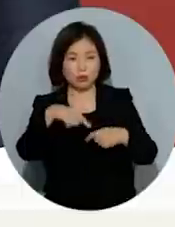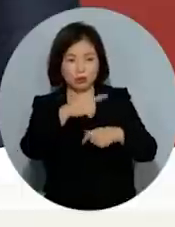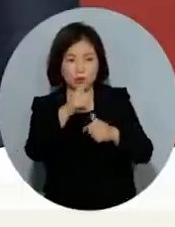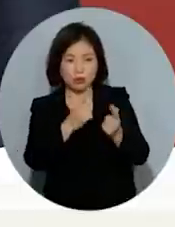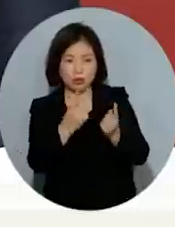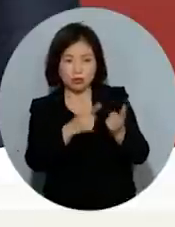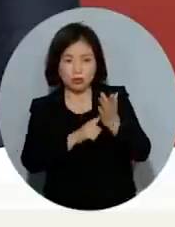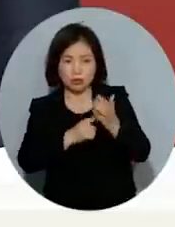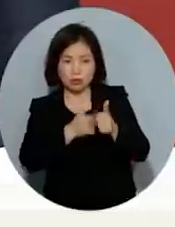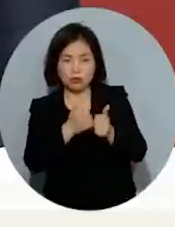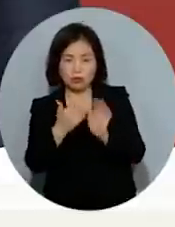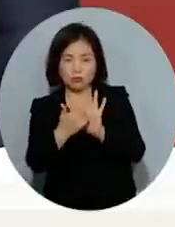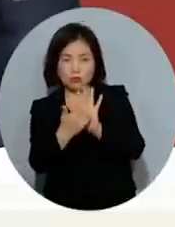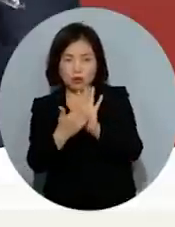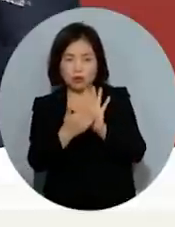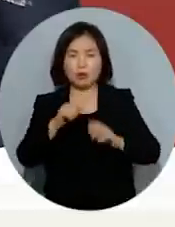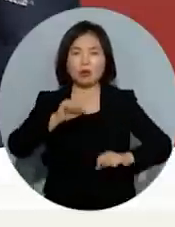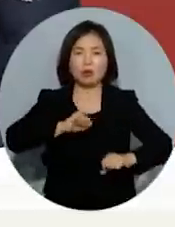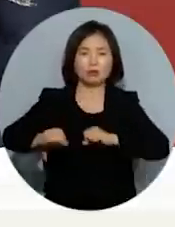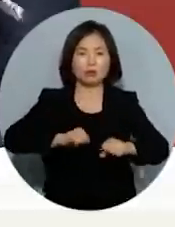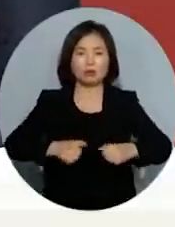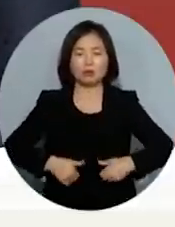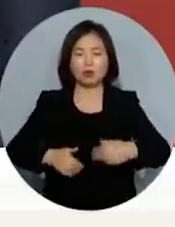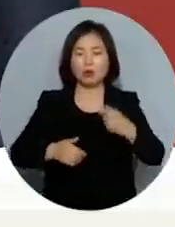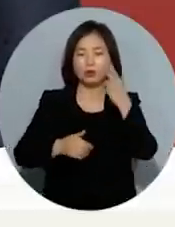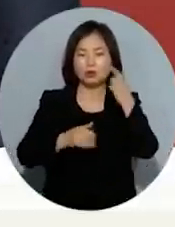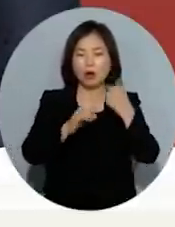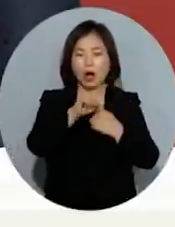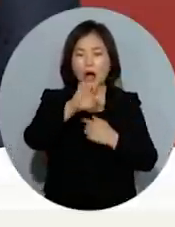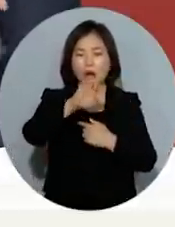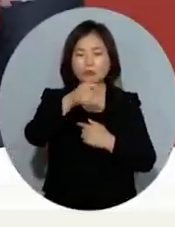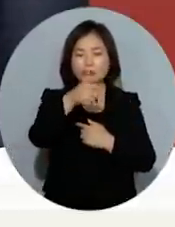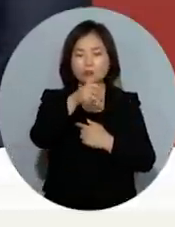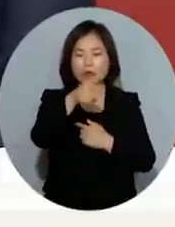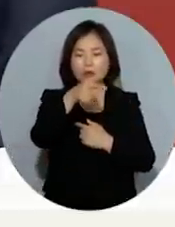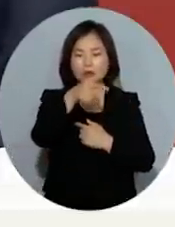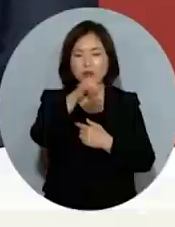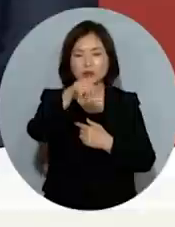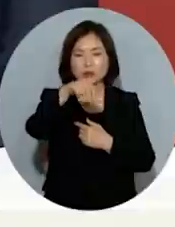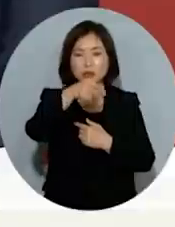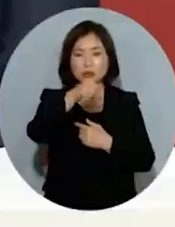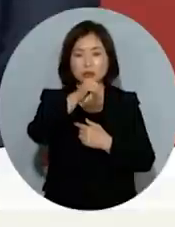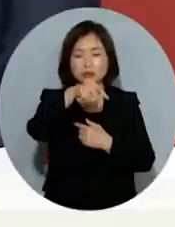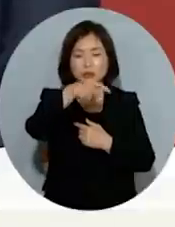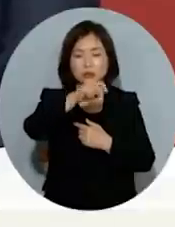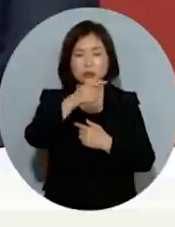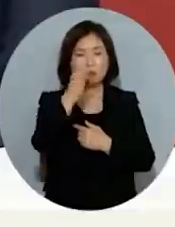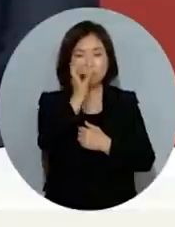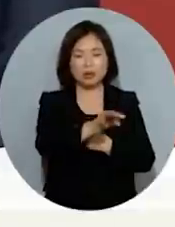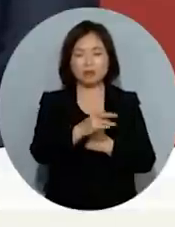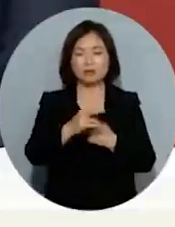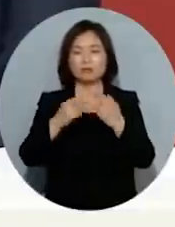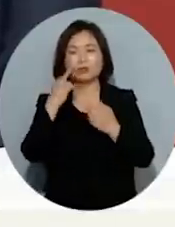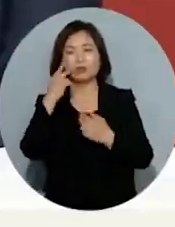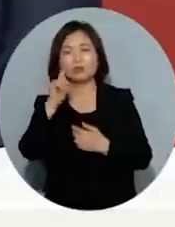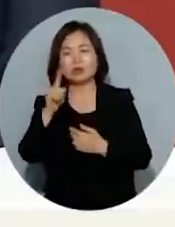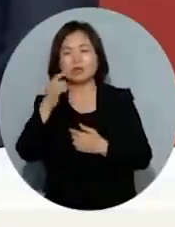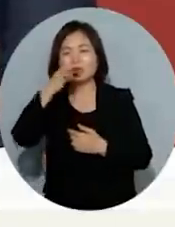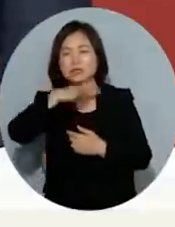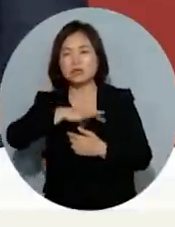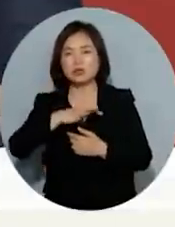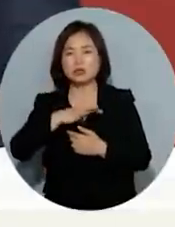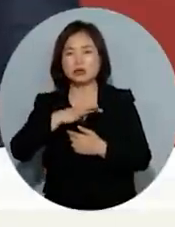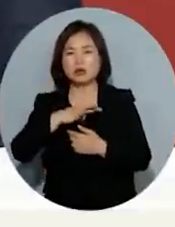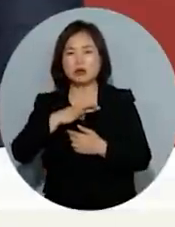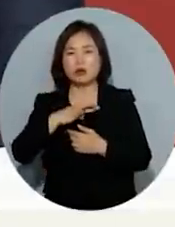준비를 하셔야지 미국이 아프가니스탄 사태 못 봤습니까? 자, 미국이라는 것은 예. 미국의 이익이 안